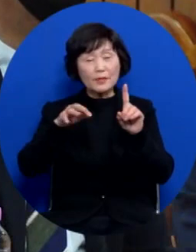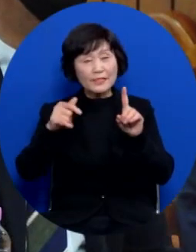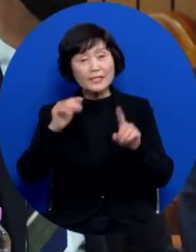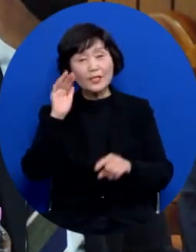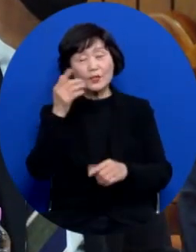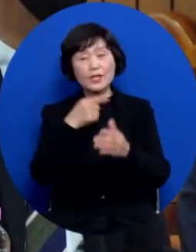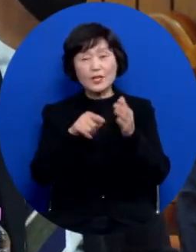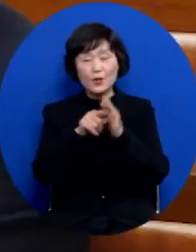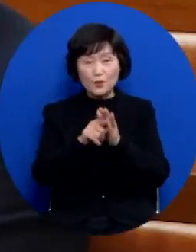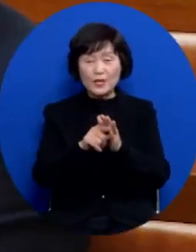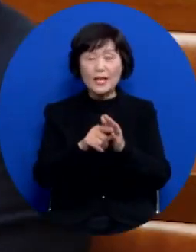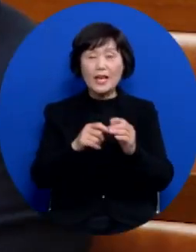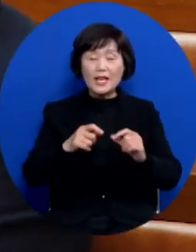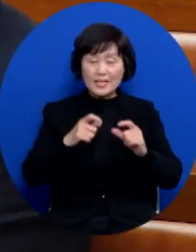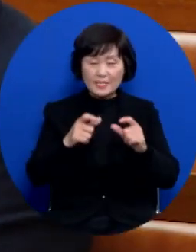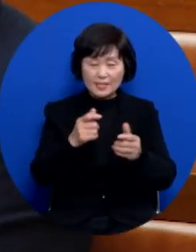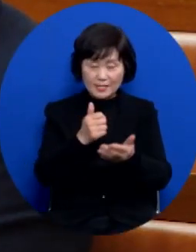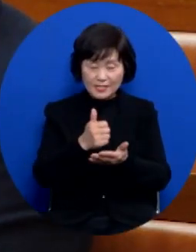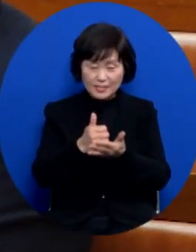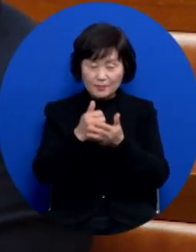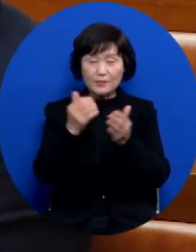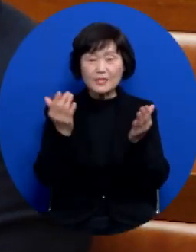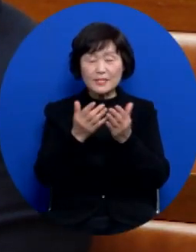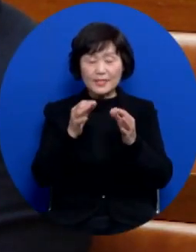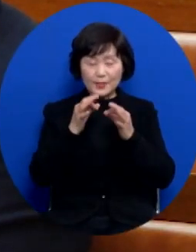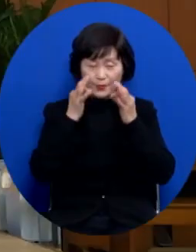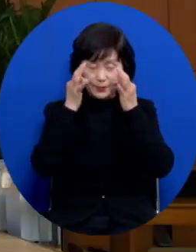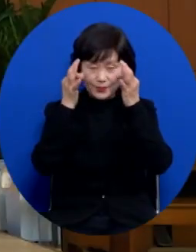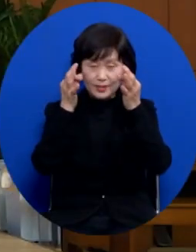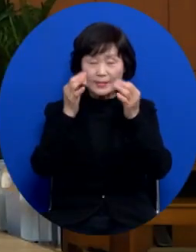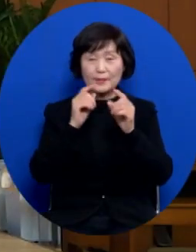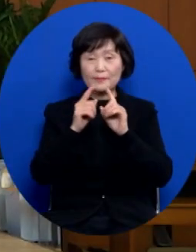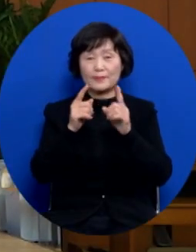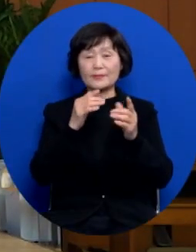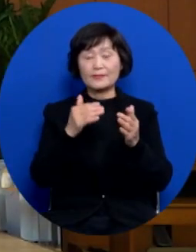고민하며 지역을 섬기는데 힘을 쏟겠다고 앞으로의 계획을 밝혔습니다